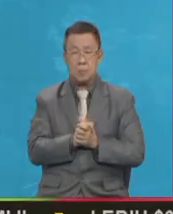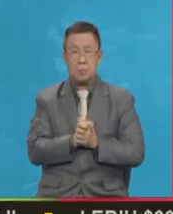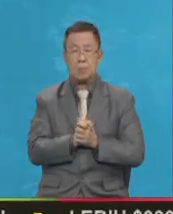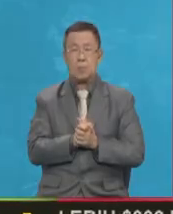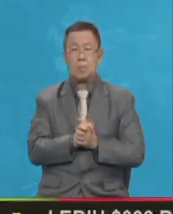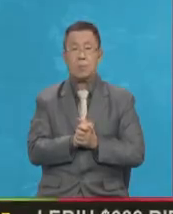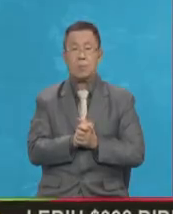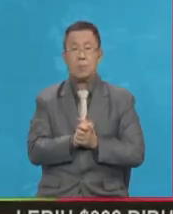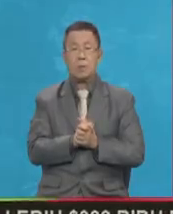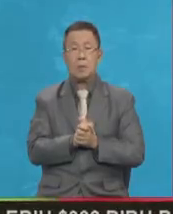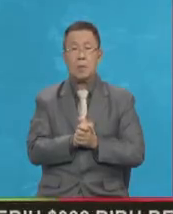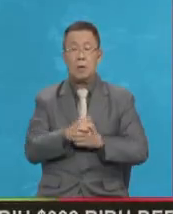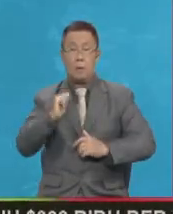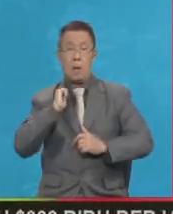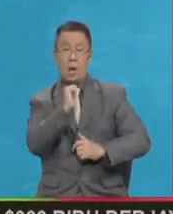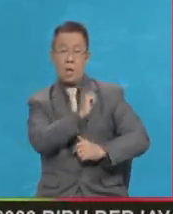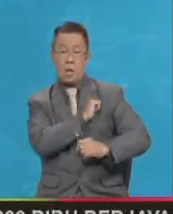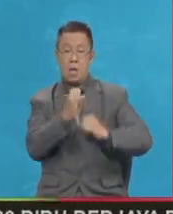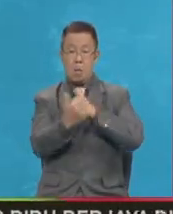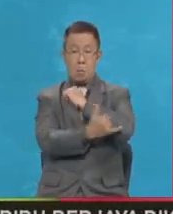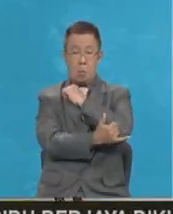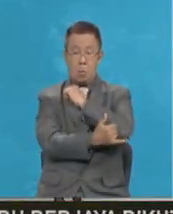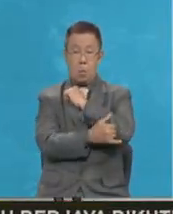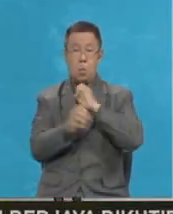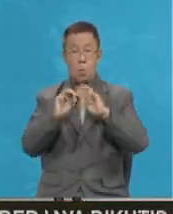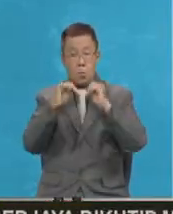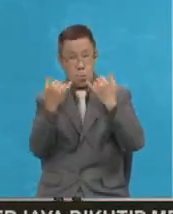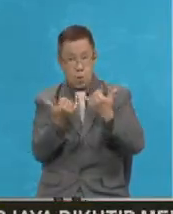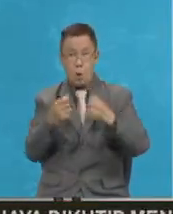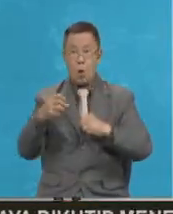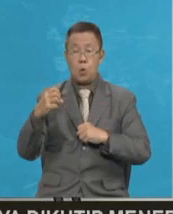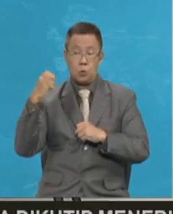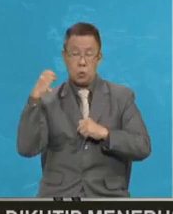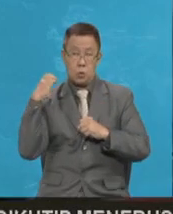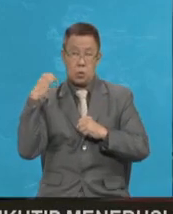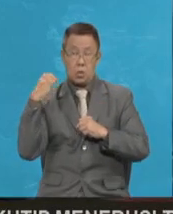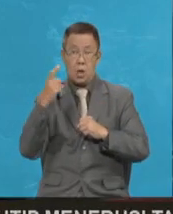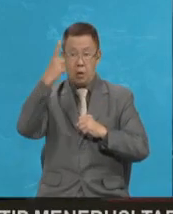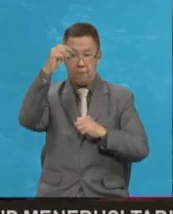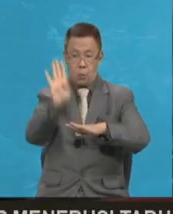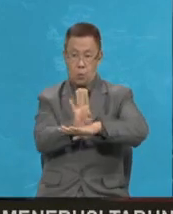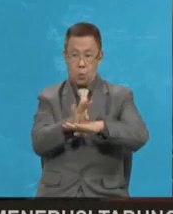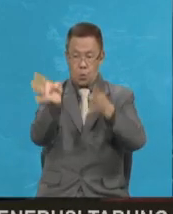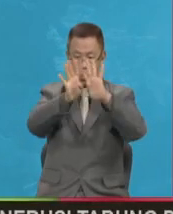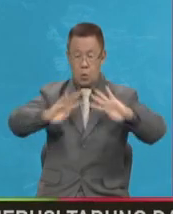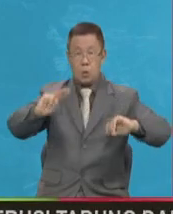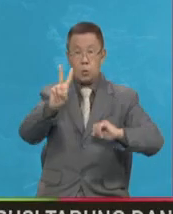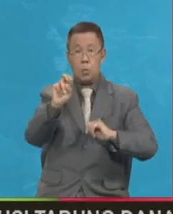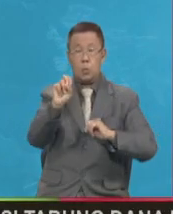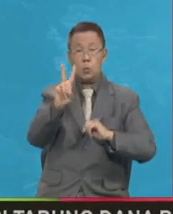uang Haji Abdurrahman ahli Majlis mesyuarat negara selaku pengerusi Majlis penasihat perniagaan Ocean